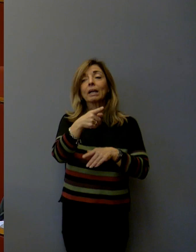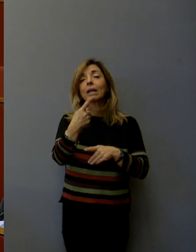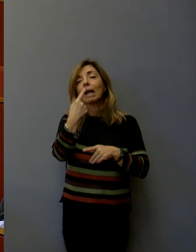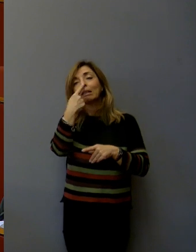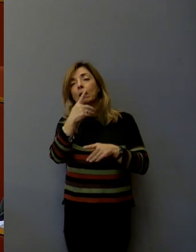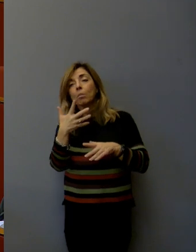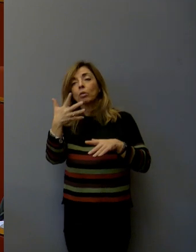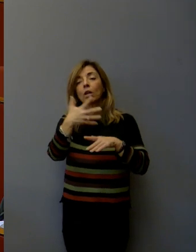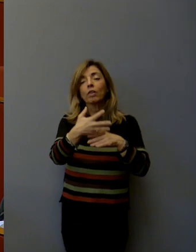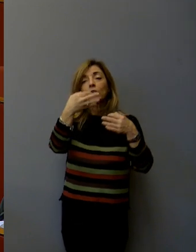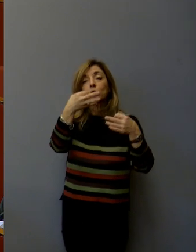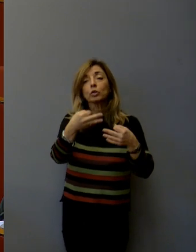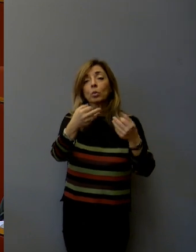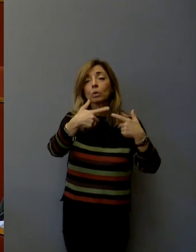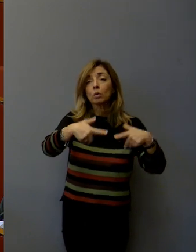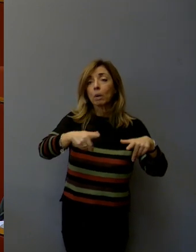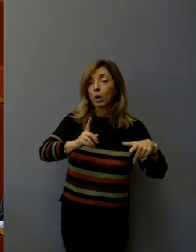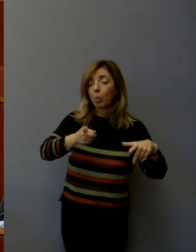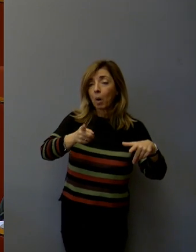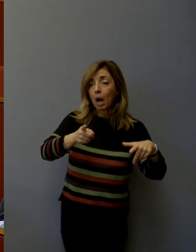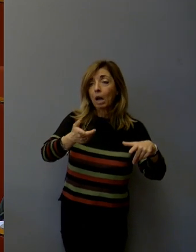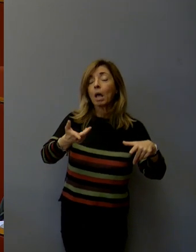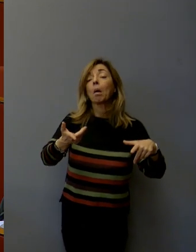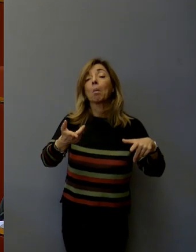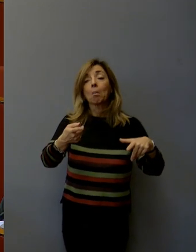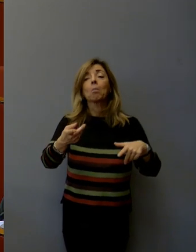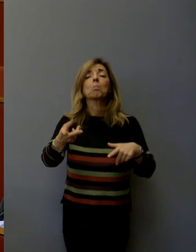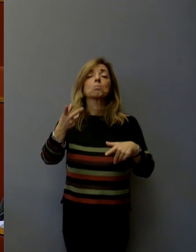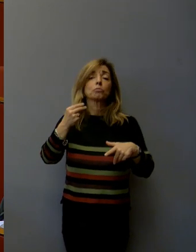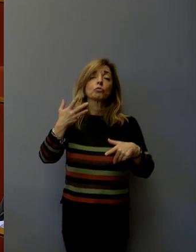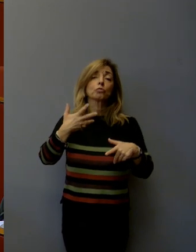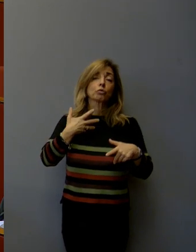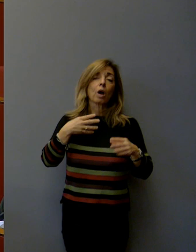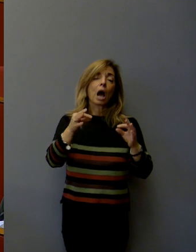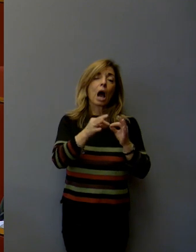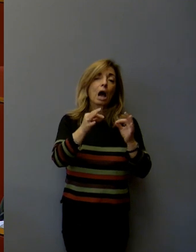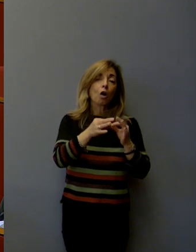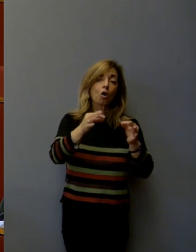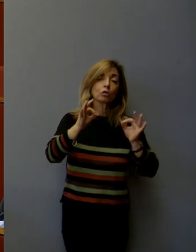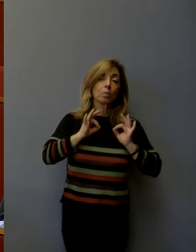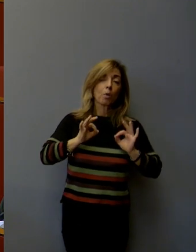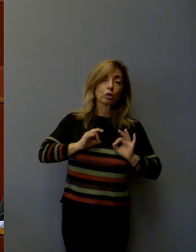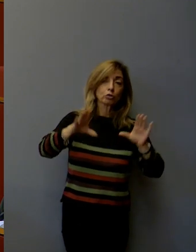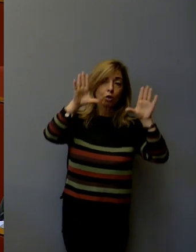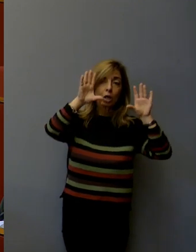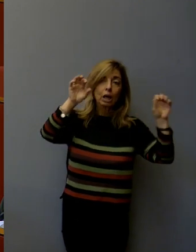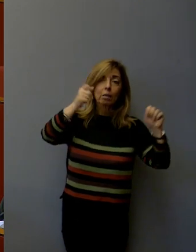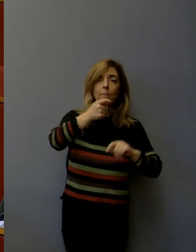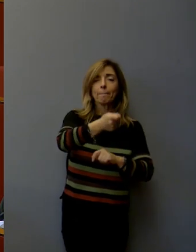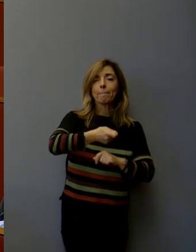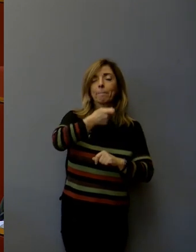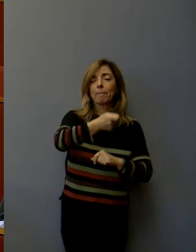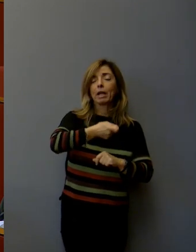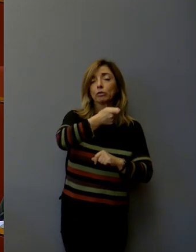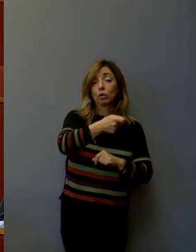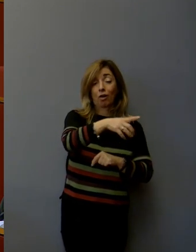e ci è venuto detto che ci sono degli accordi con poliziotti e carabinieri in pensione per monitorare il quartiere conosco